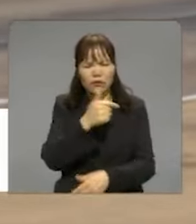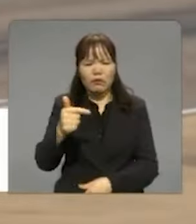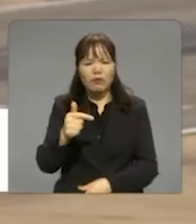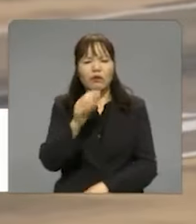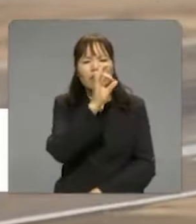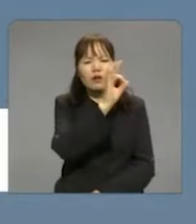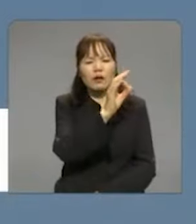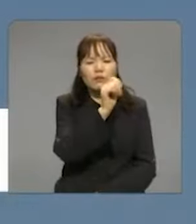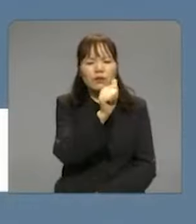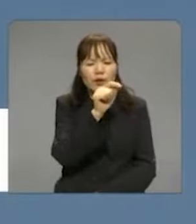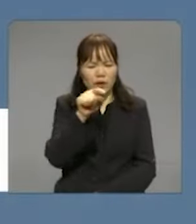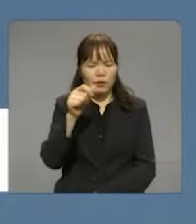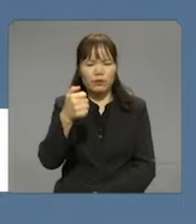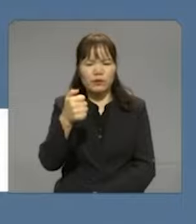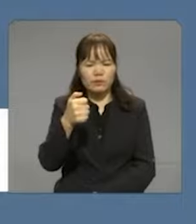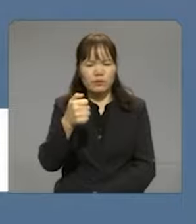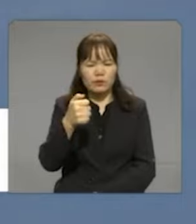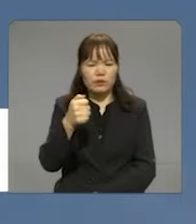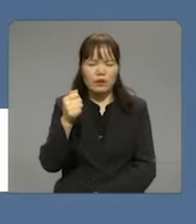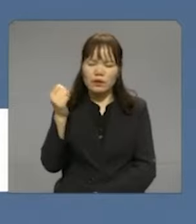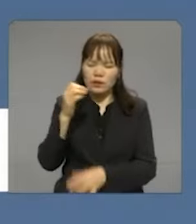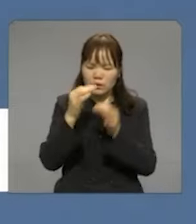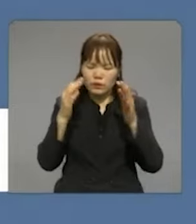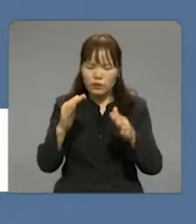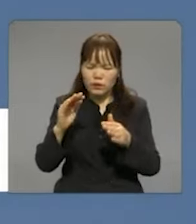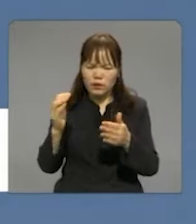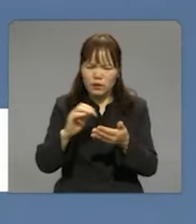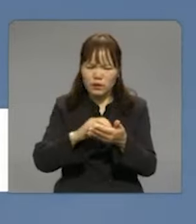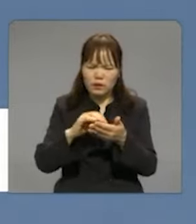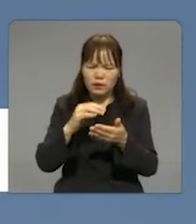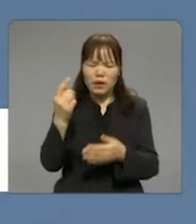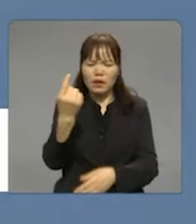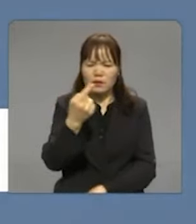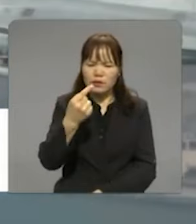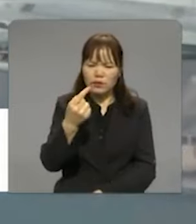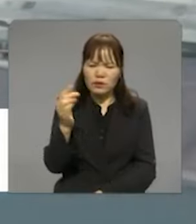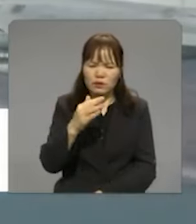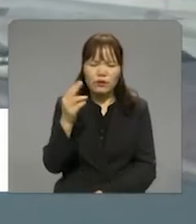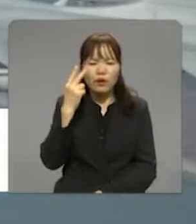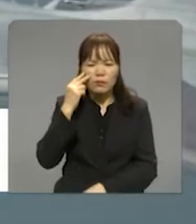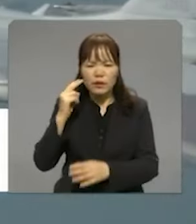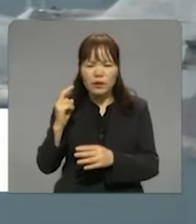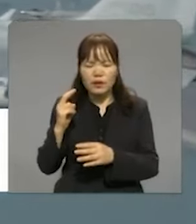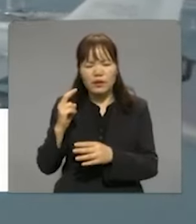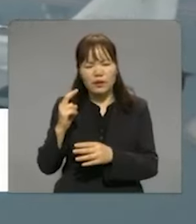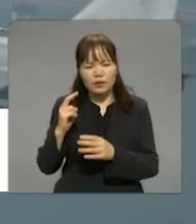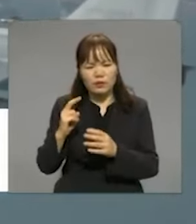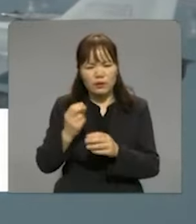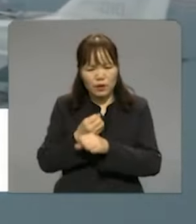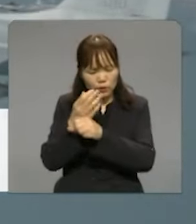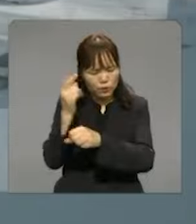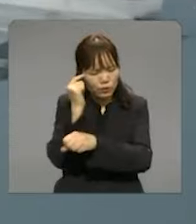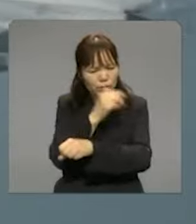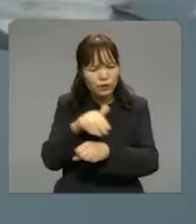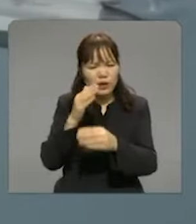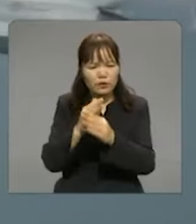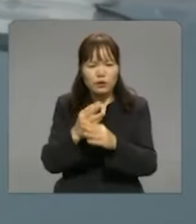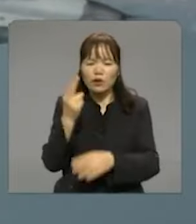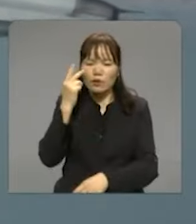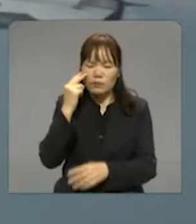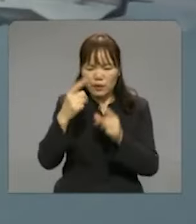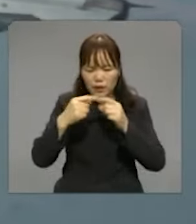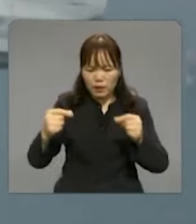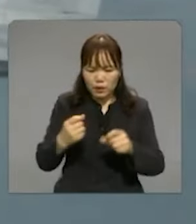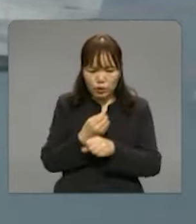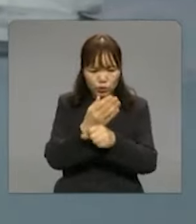F-A-50은 그간 최대 1,000대가량의 미 훈련기 시장을 노려왔습니다. 미일이 수출에도 나선다면